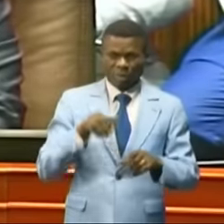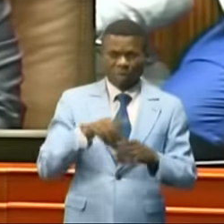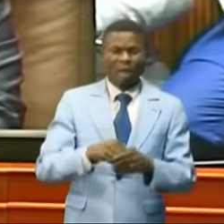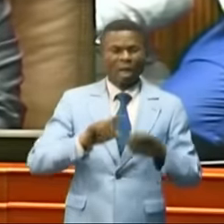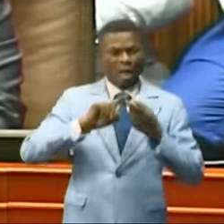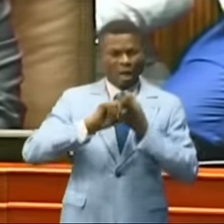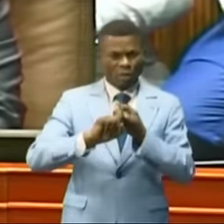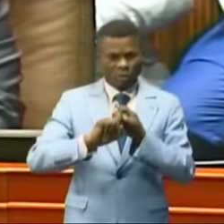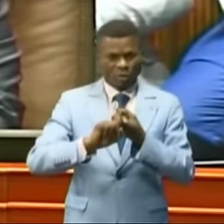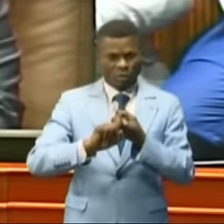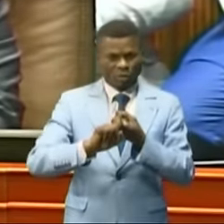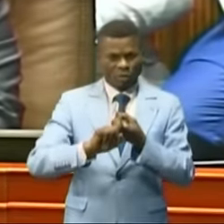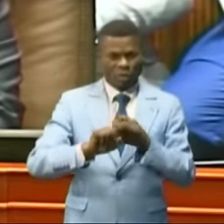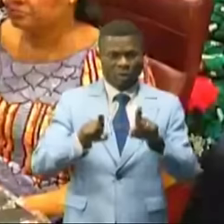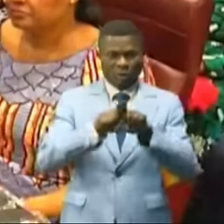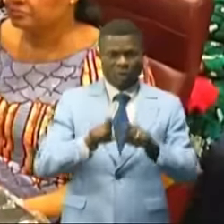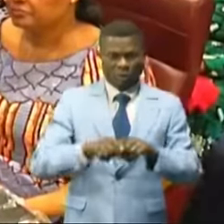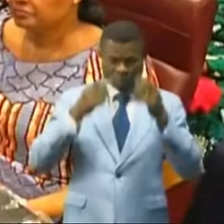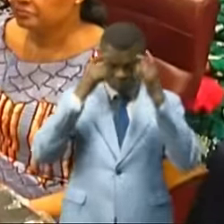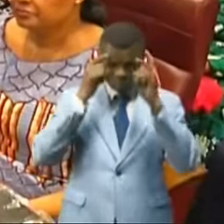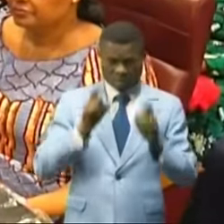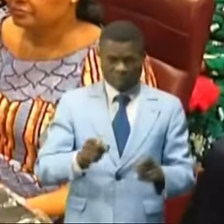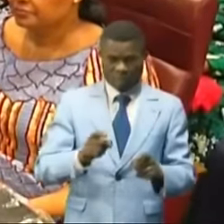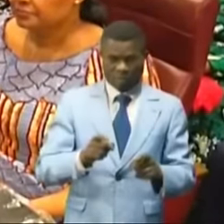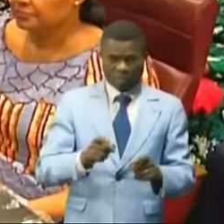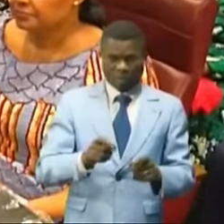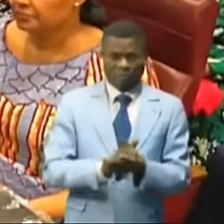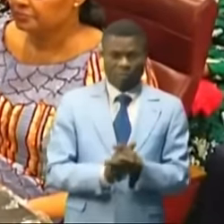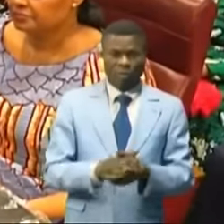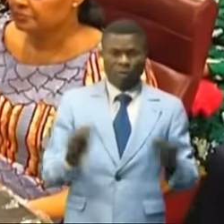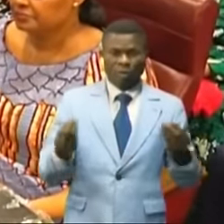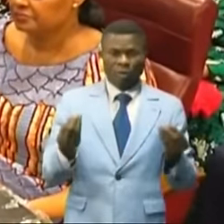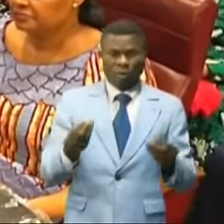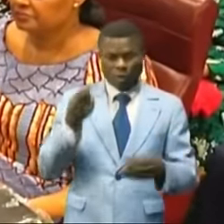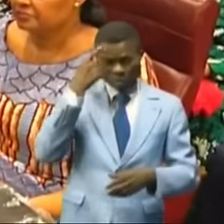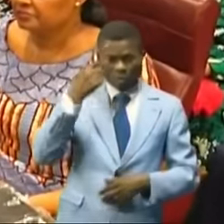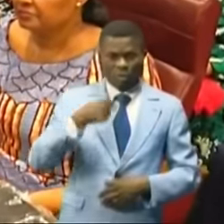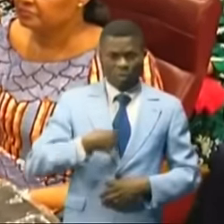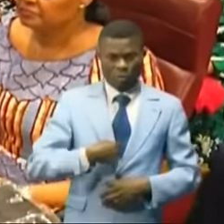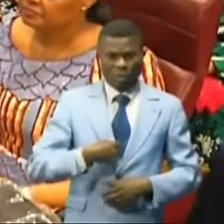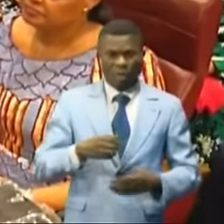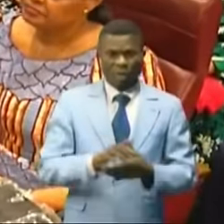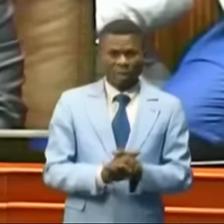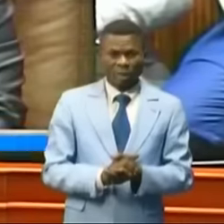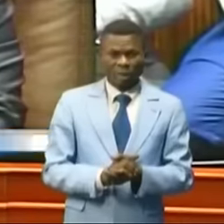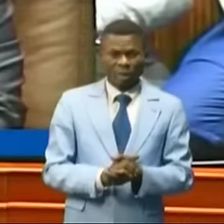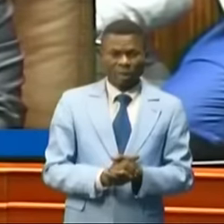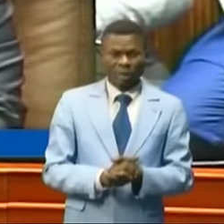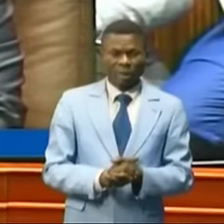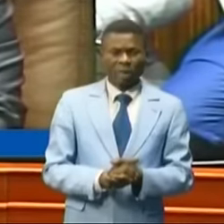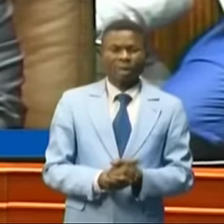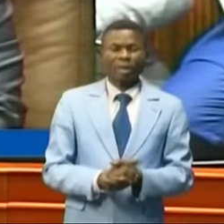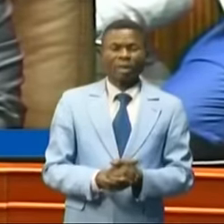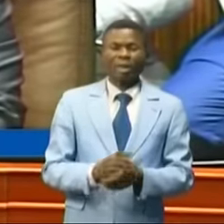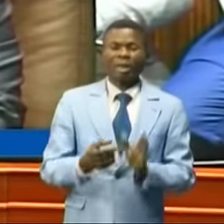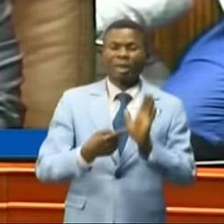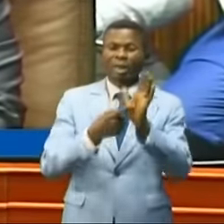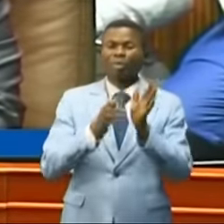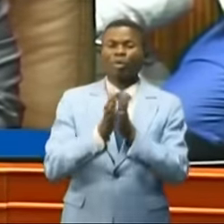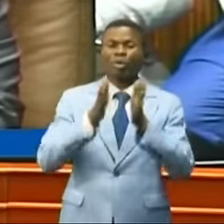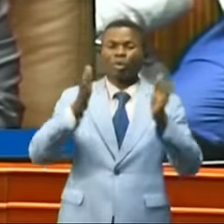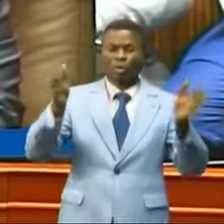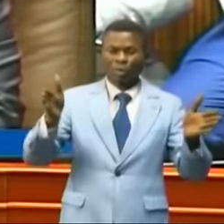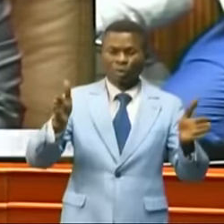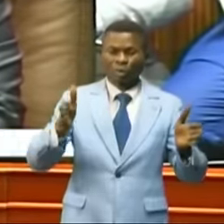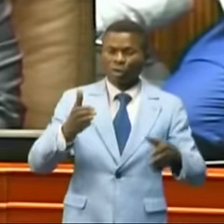confiance et la loyauté. C'est ici l'occasion pour moi de réitérer ainsi de manière solennelle et sans